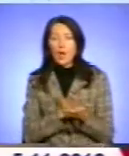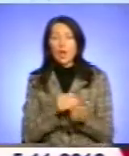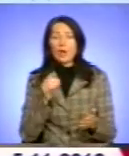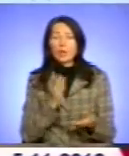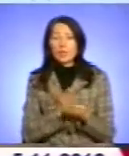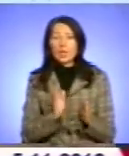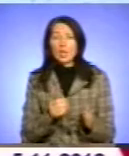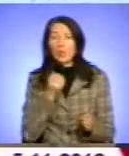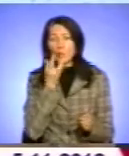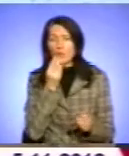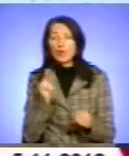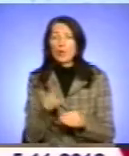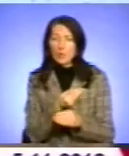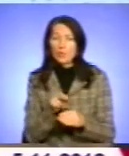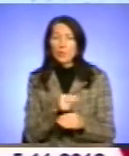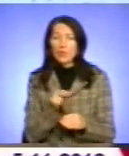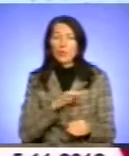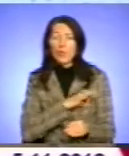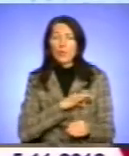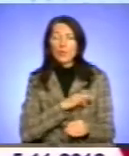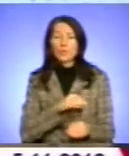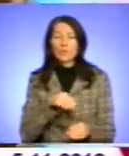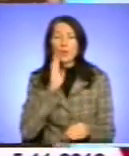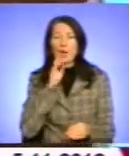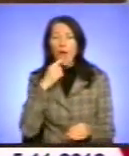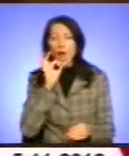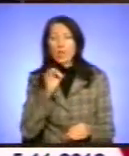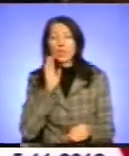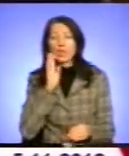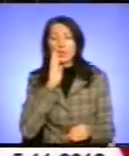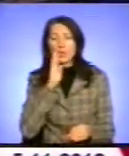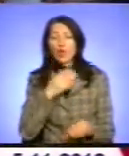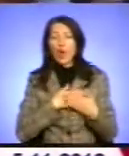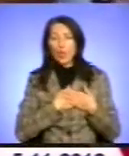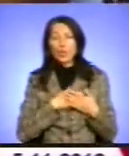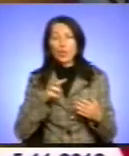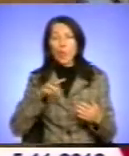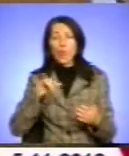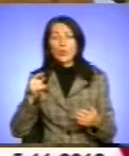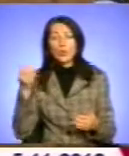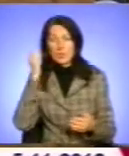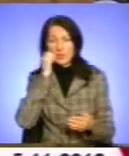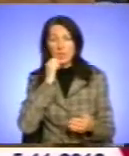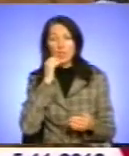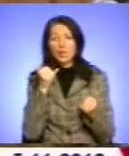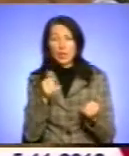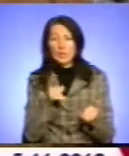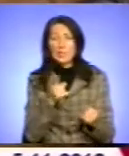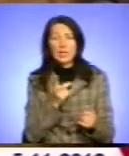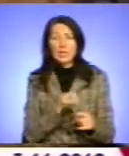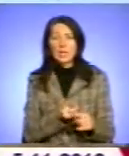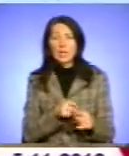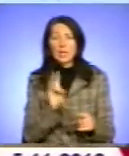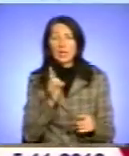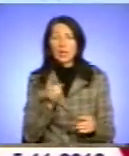Оксана Олійник, мати першокласниці, каже, донька полюбляє мультфільми і старі, і сучасні. Та ті, які дитині шкодять, дивитися